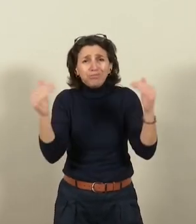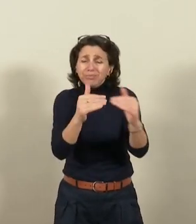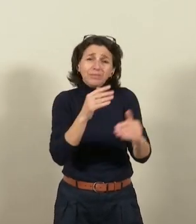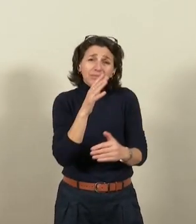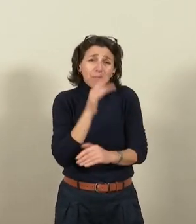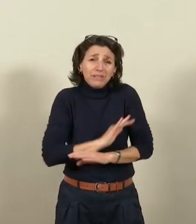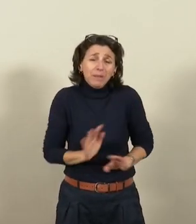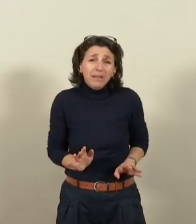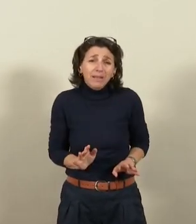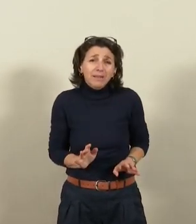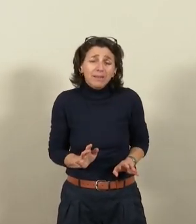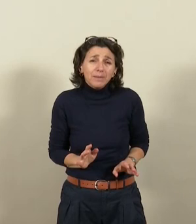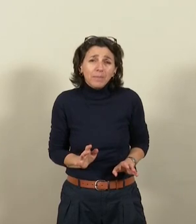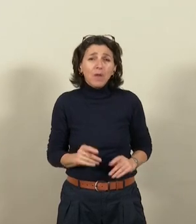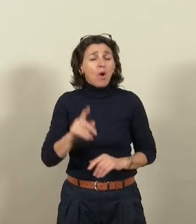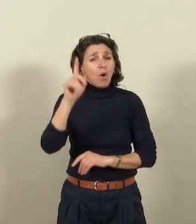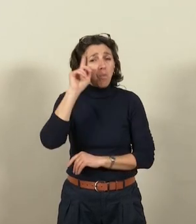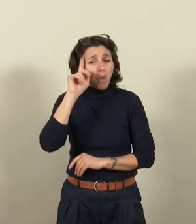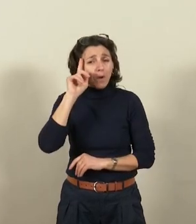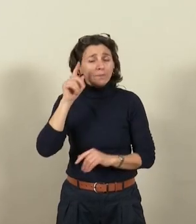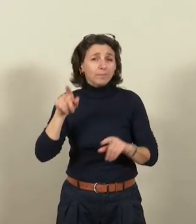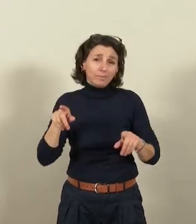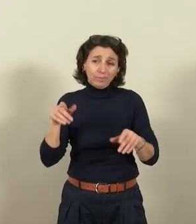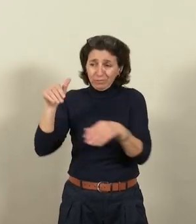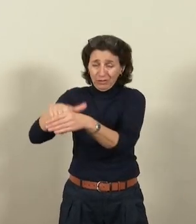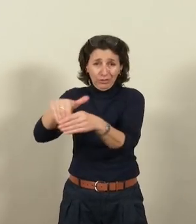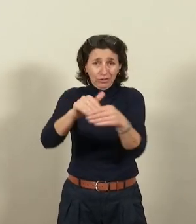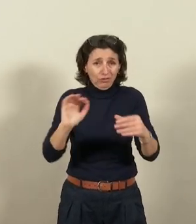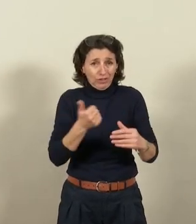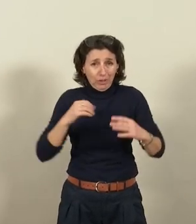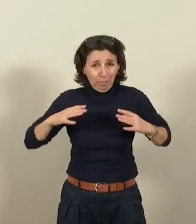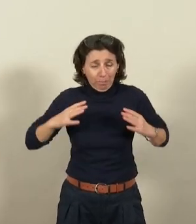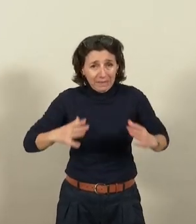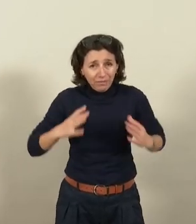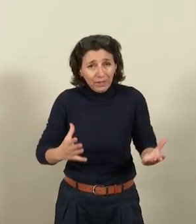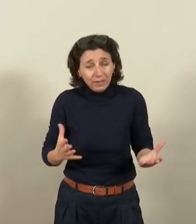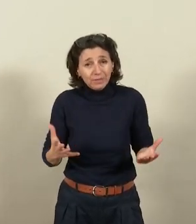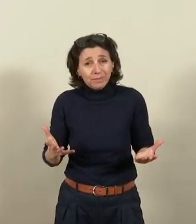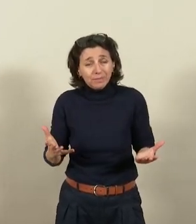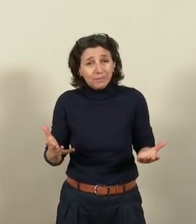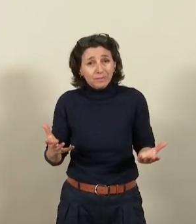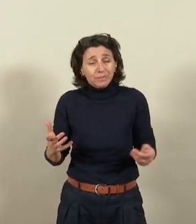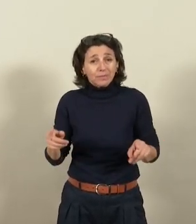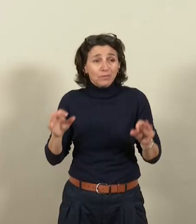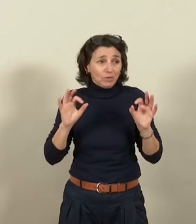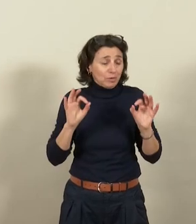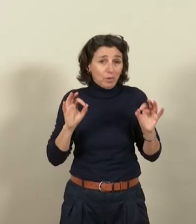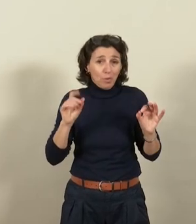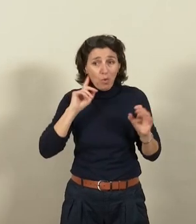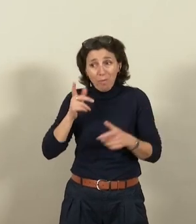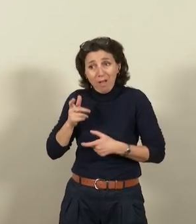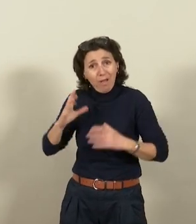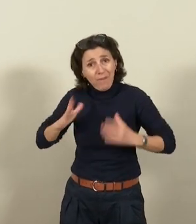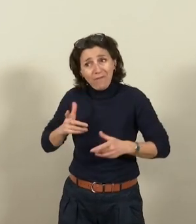sur repose tout sur un engagement bénévole des habitants et habitantes et qu'on ne peut justement pas forcer les